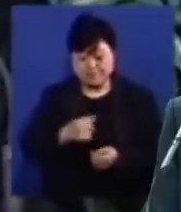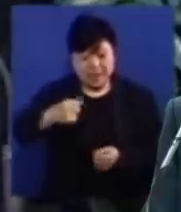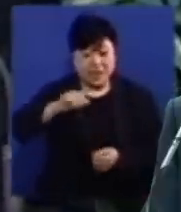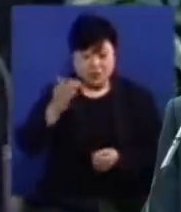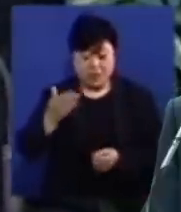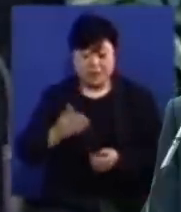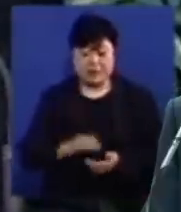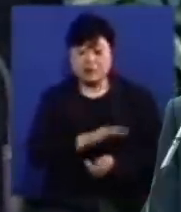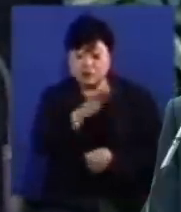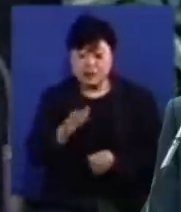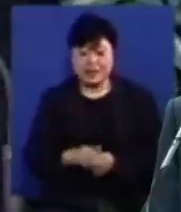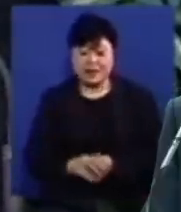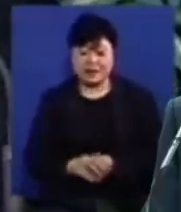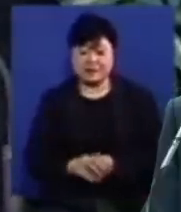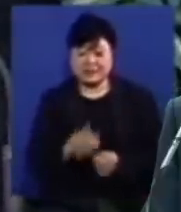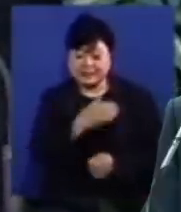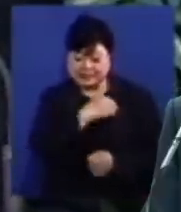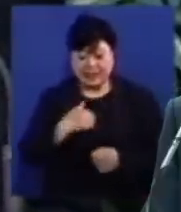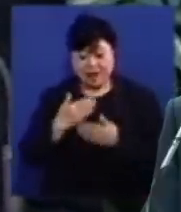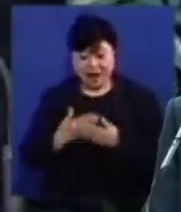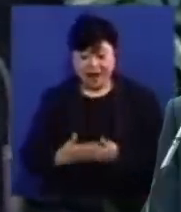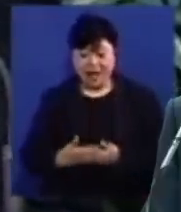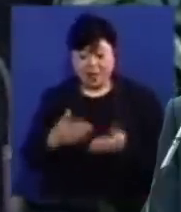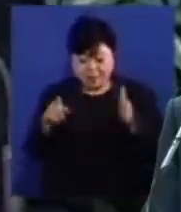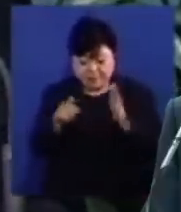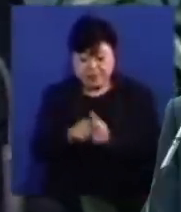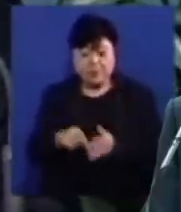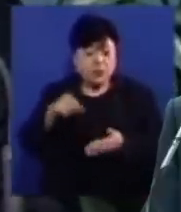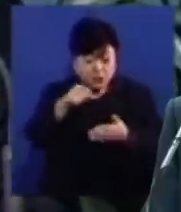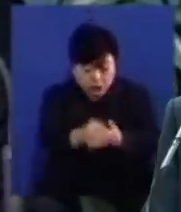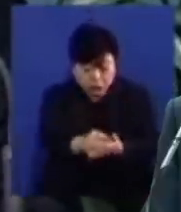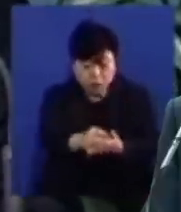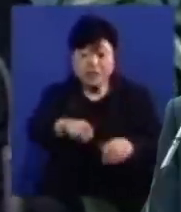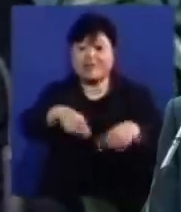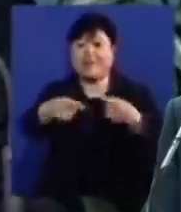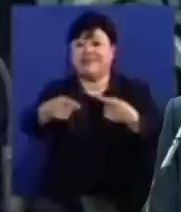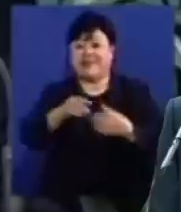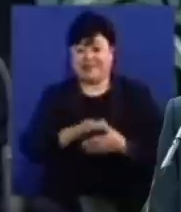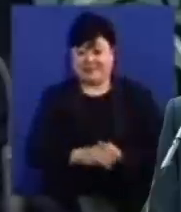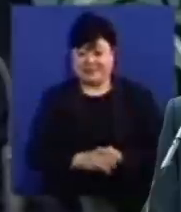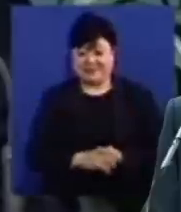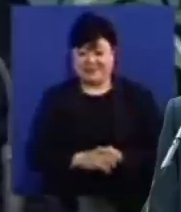빼앗는다. 우리가 우리의 자격을 알면은 믿음으로 침노에 들어가야 되는 것입니다.